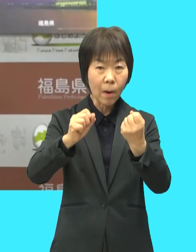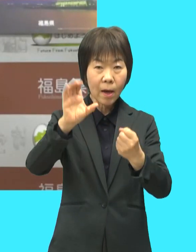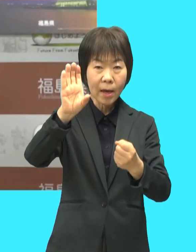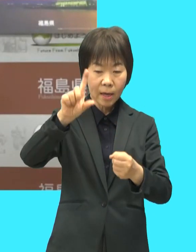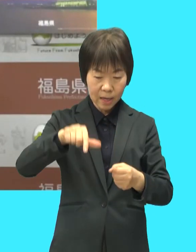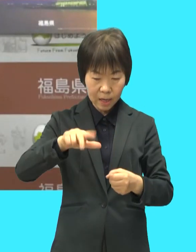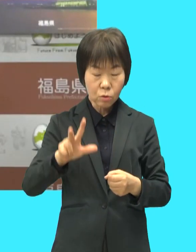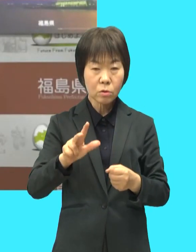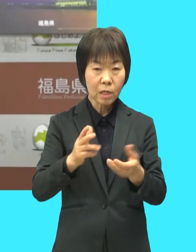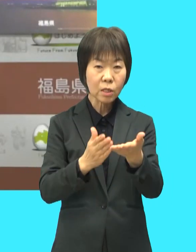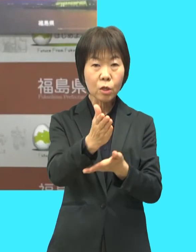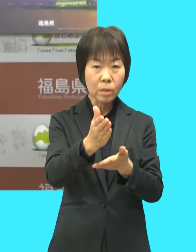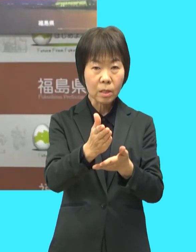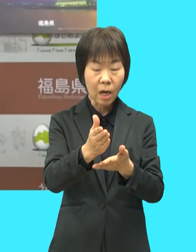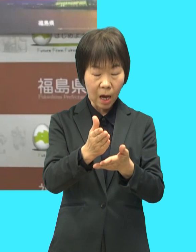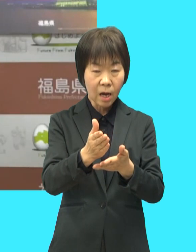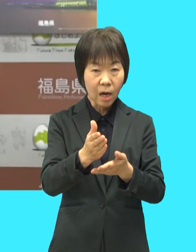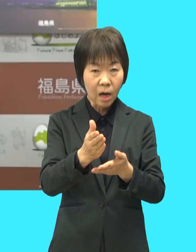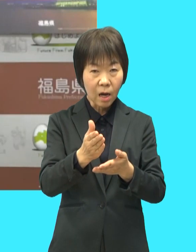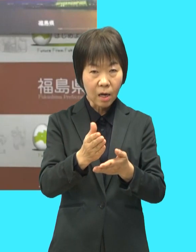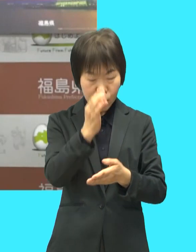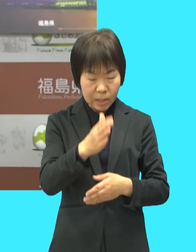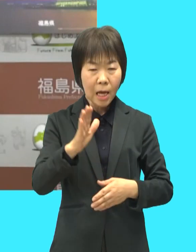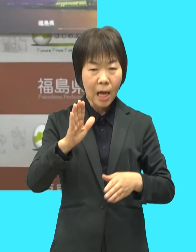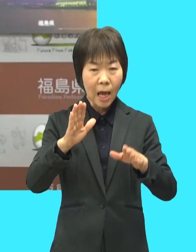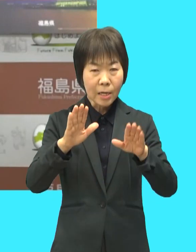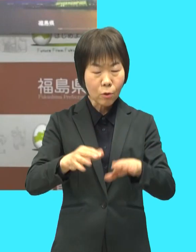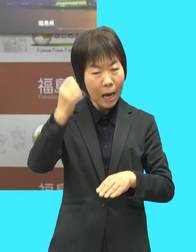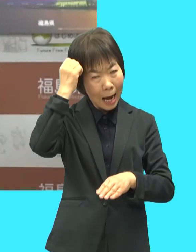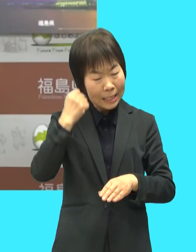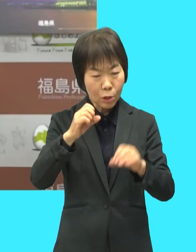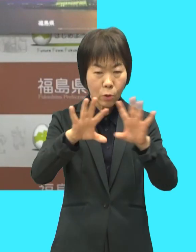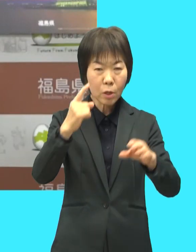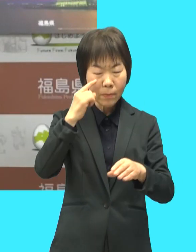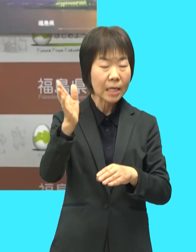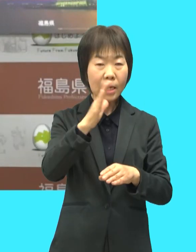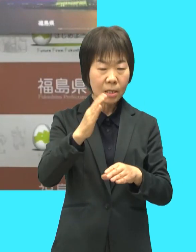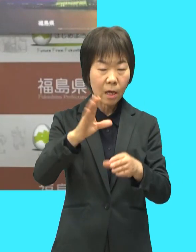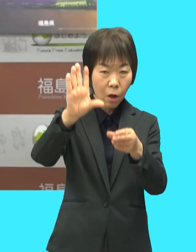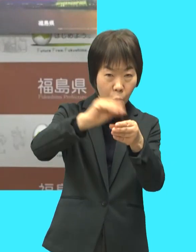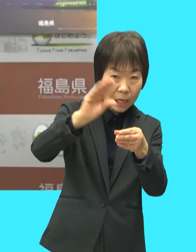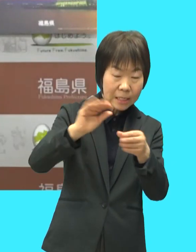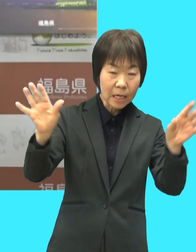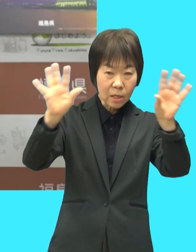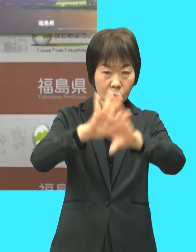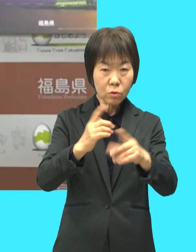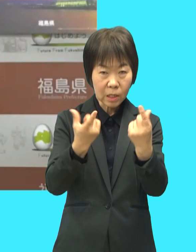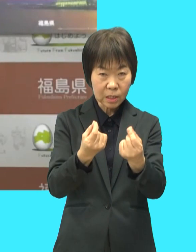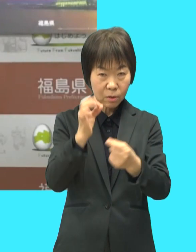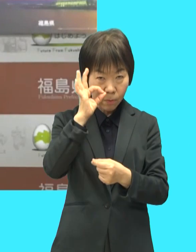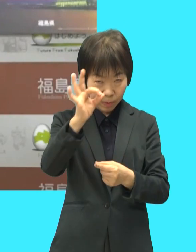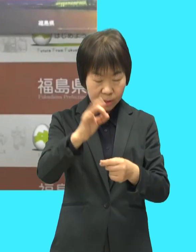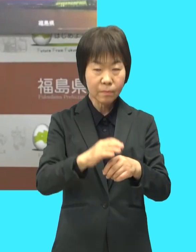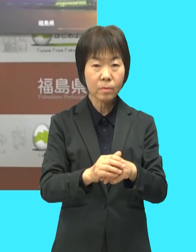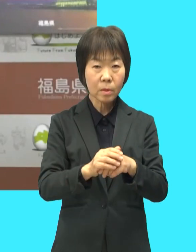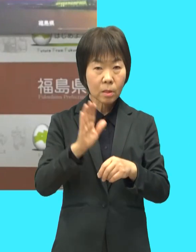ました。すいません、まだ朝の放送は見ておりませんが、録画をして夜しっかり見させていただきます。これから私自